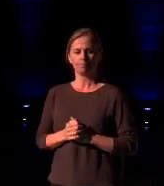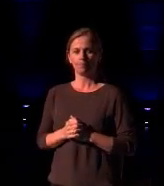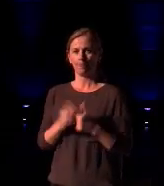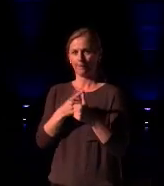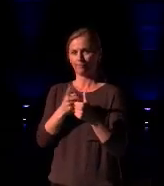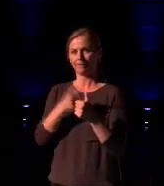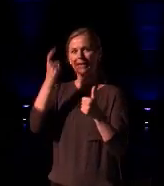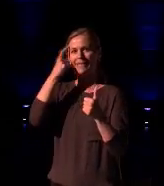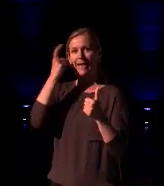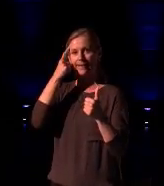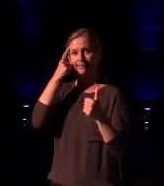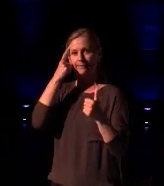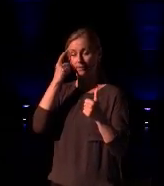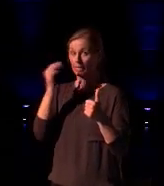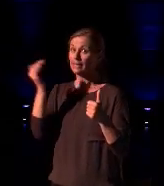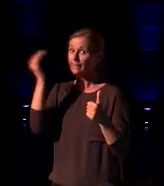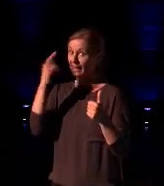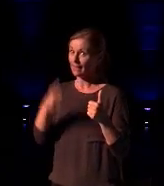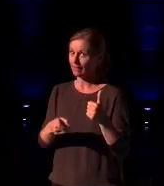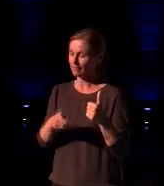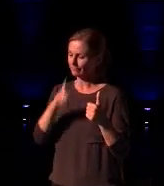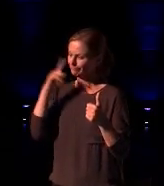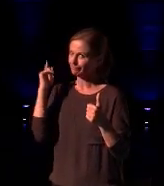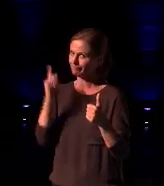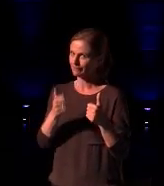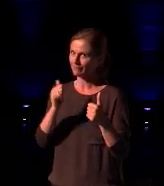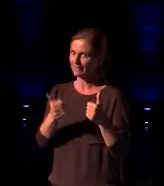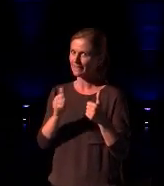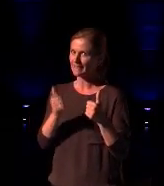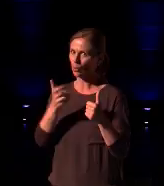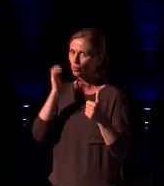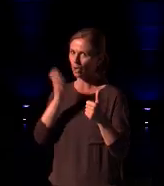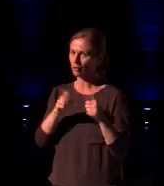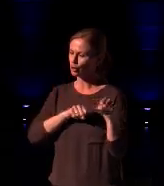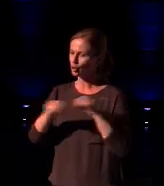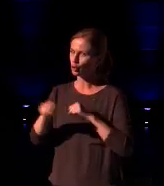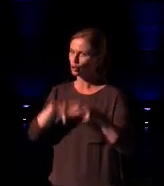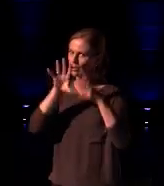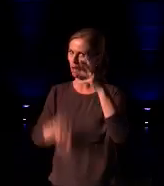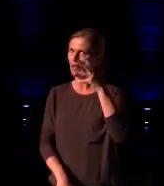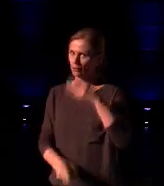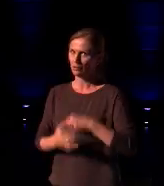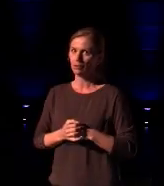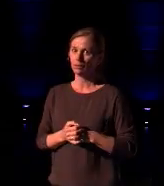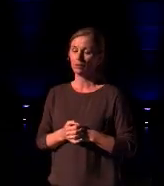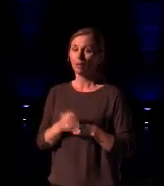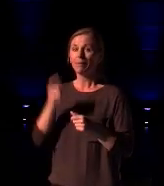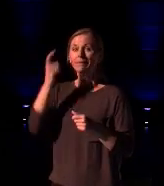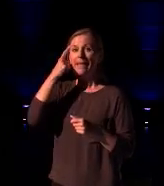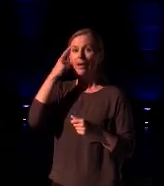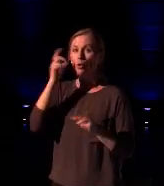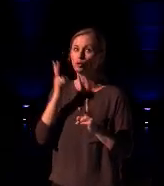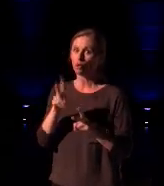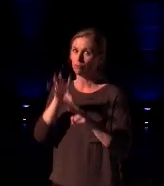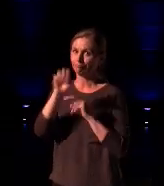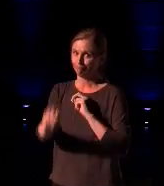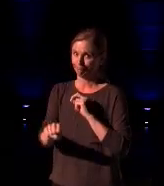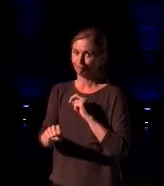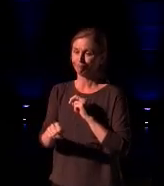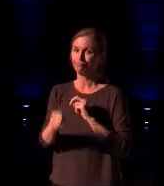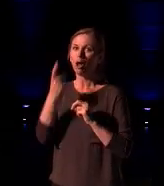Først hjernen, selvfølgelig. Hjernen vårt aller viktigste organ, styrer alt. men hjernen blir også utsatt